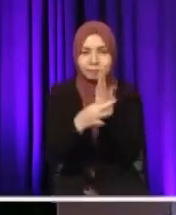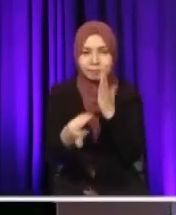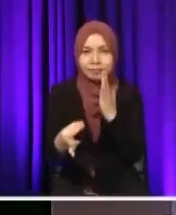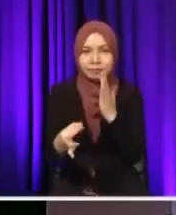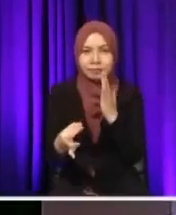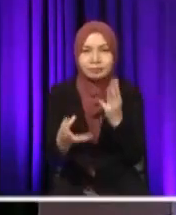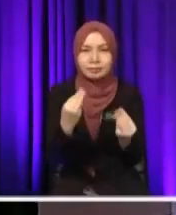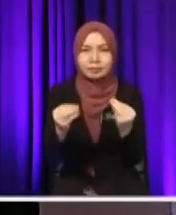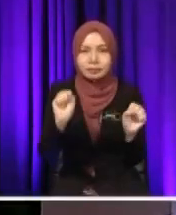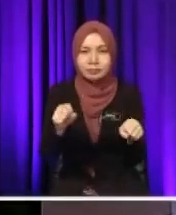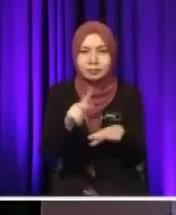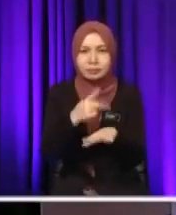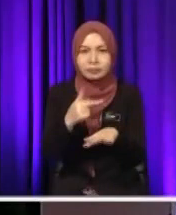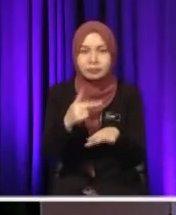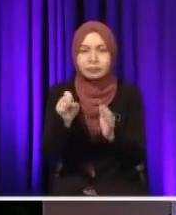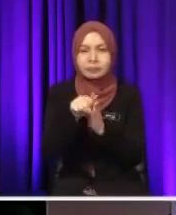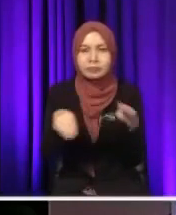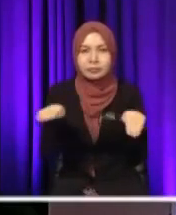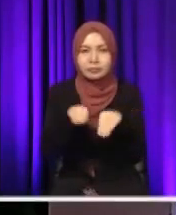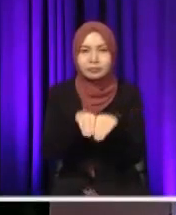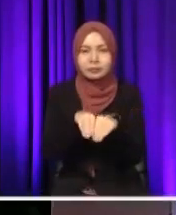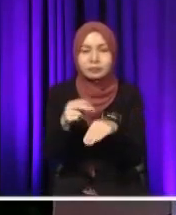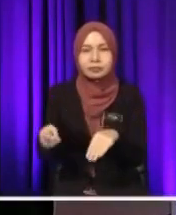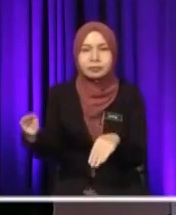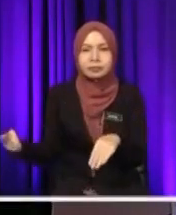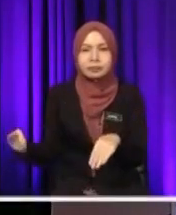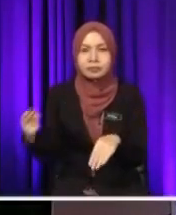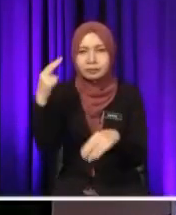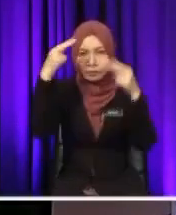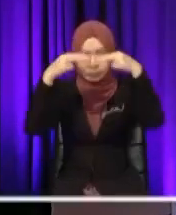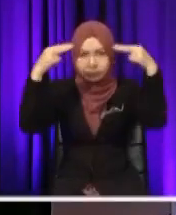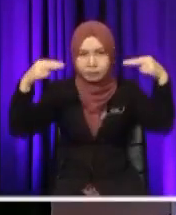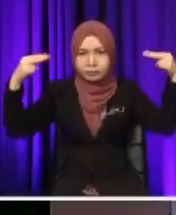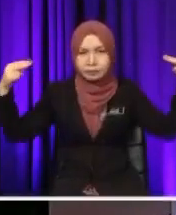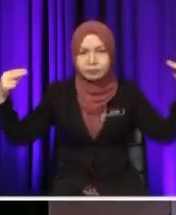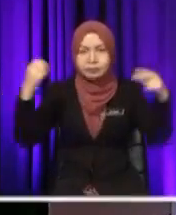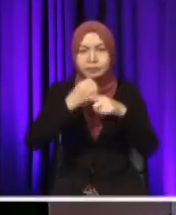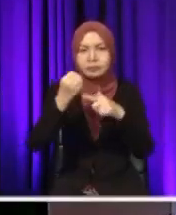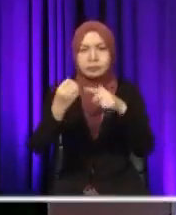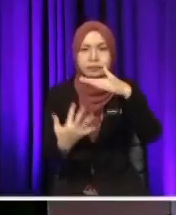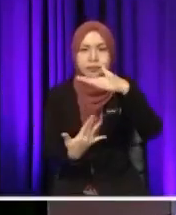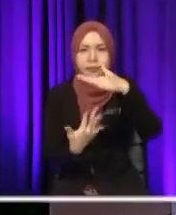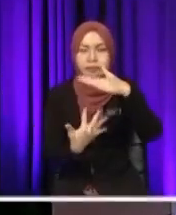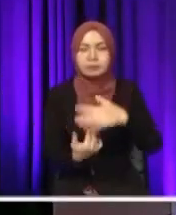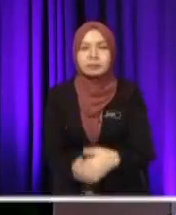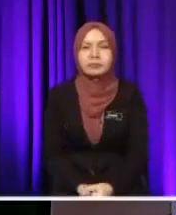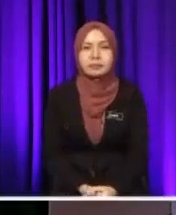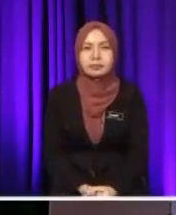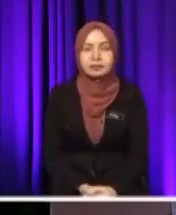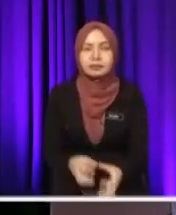bahan perhiasan ataupun bahan bakar ataupun sebagainya. Faham. Jadi boleh faham, So, kita ada